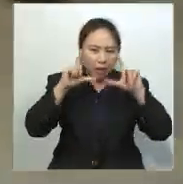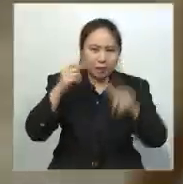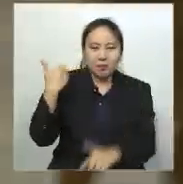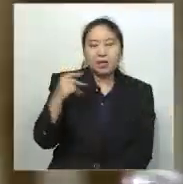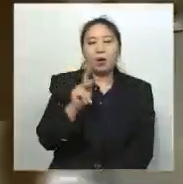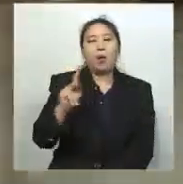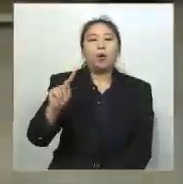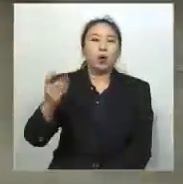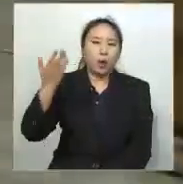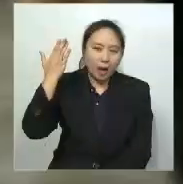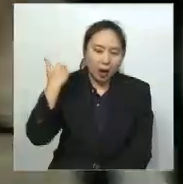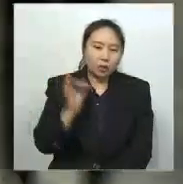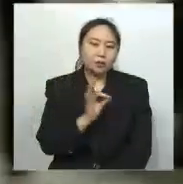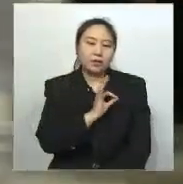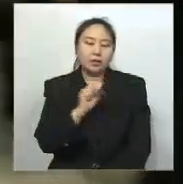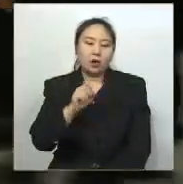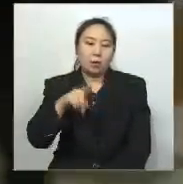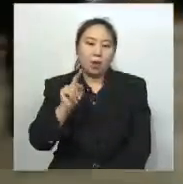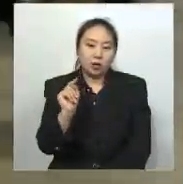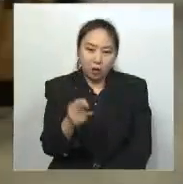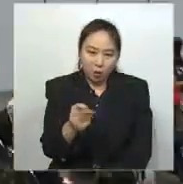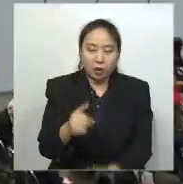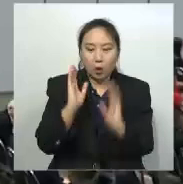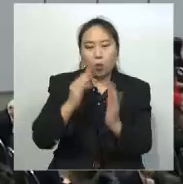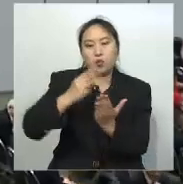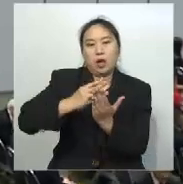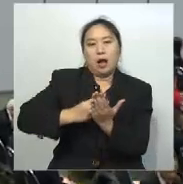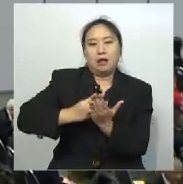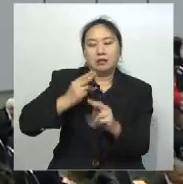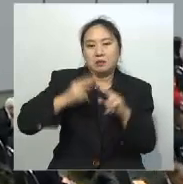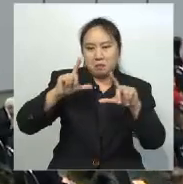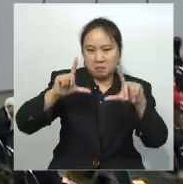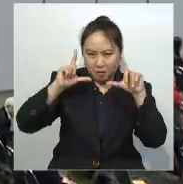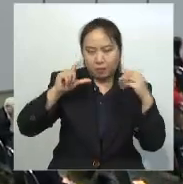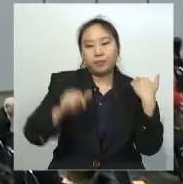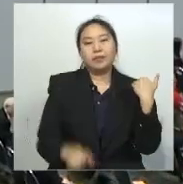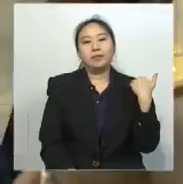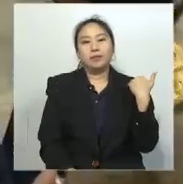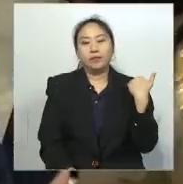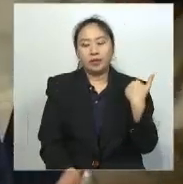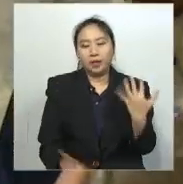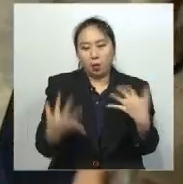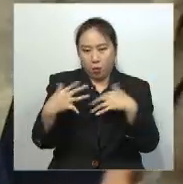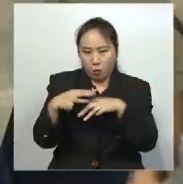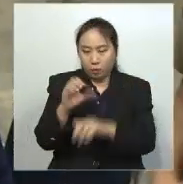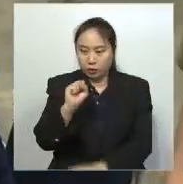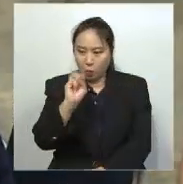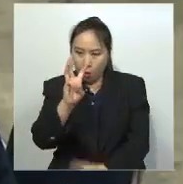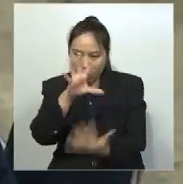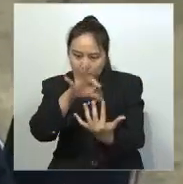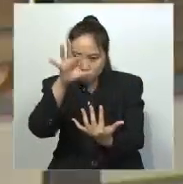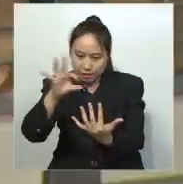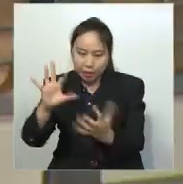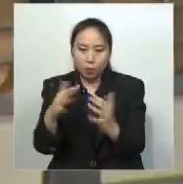กต.สมาชิกสภาปฏิรูปแห่งชาติและนักวิชาการที่มีชื่อเสียงอีกหลายคนร่วมคัดเลือกสว.ในวันนี้ด้วย